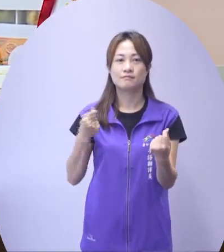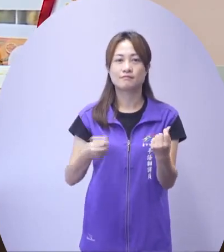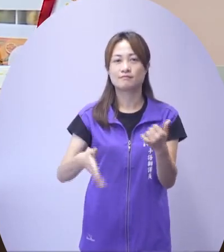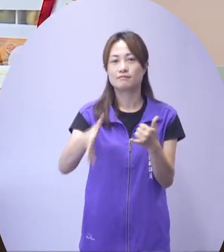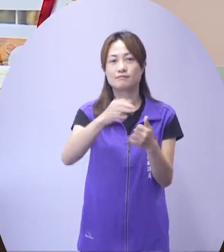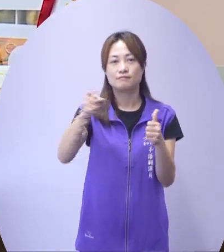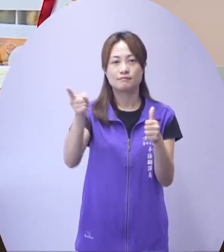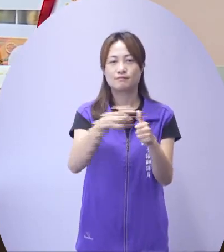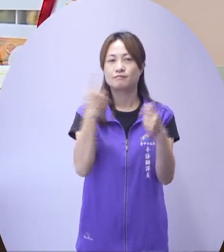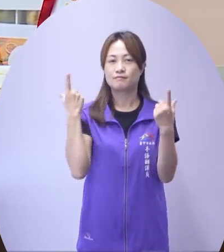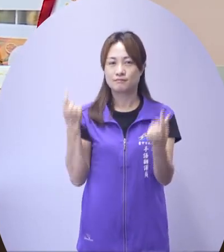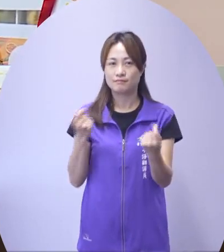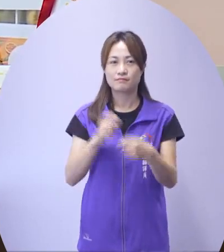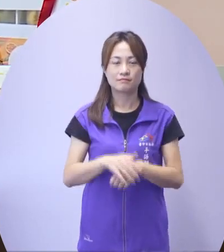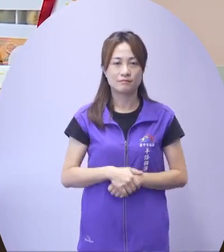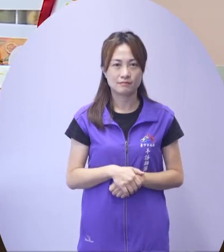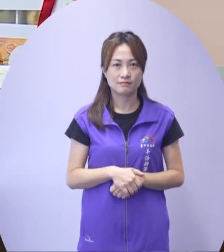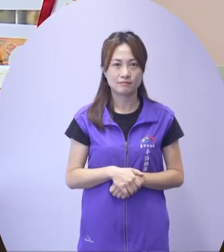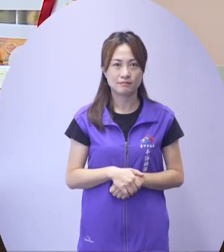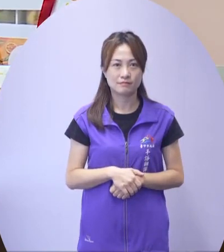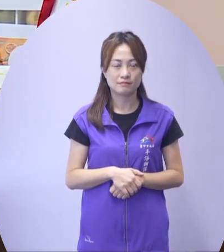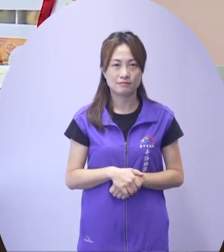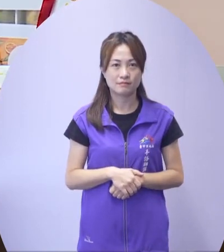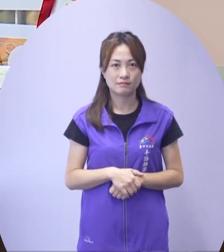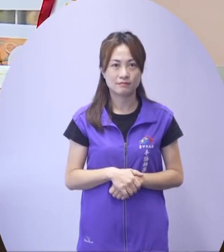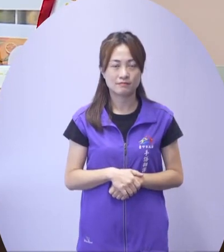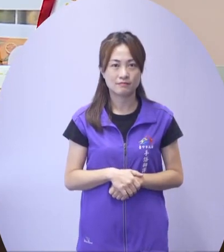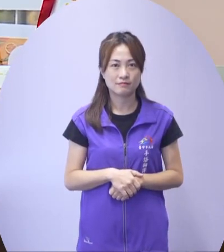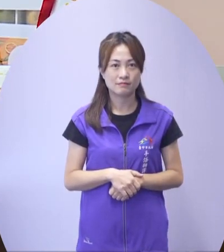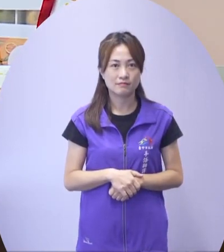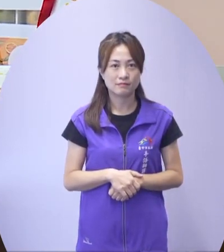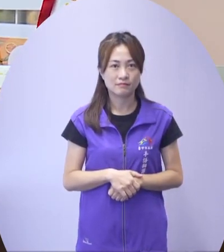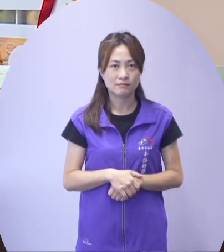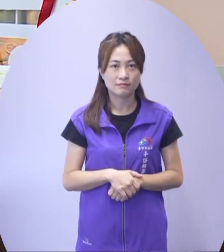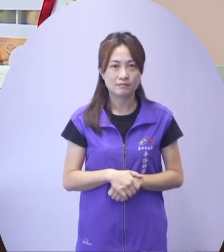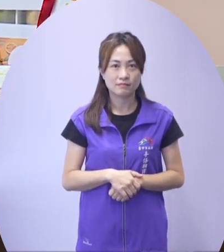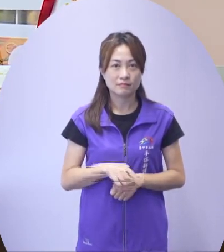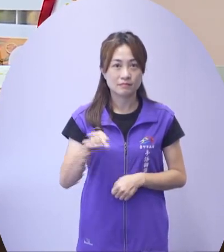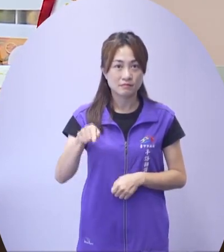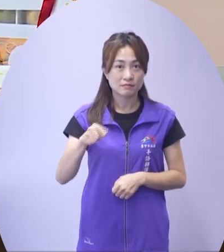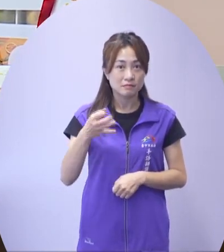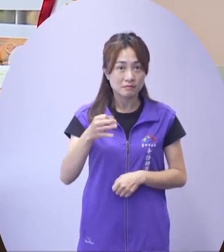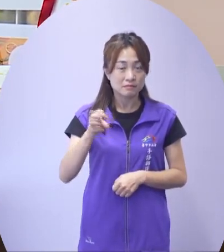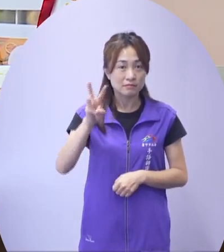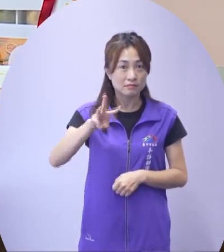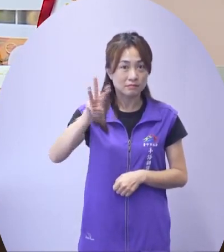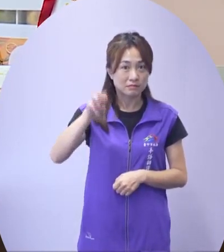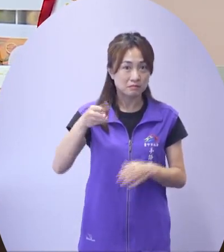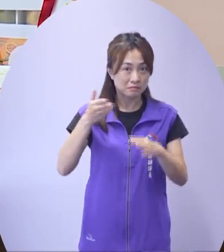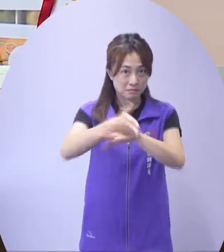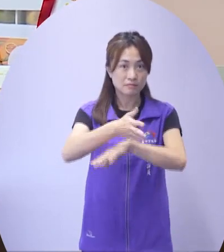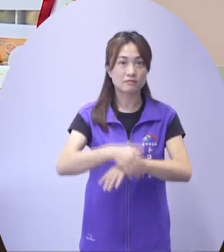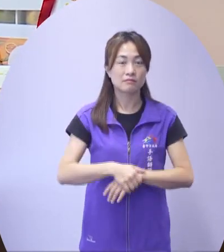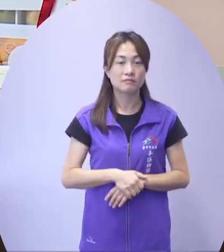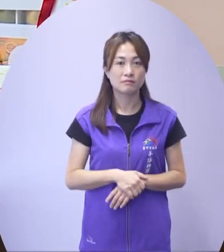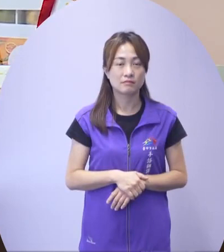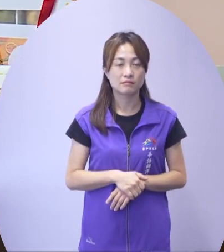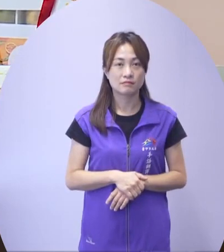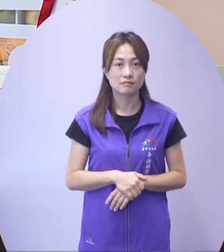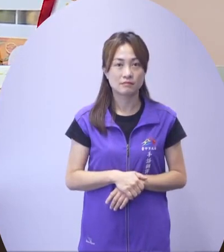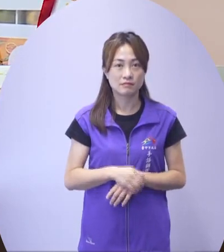国第一名。那我们摘星破3000哈，非常不简单，因为我们我们去